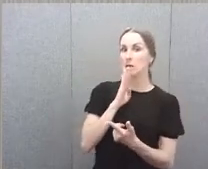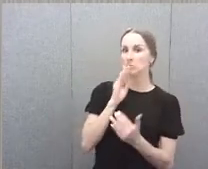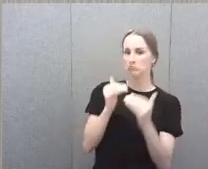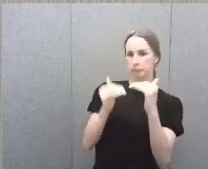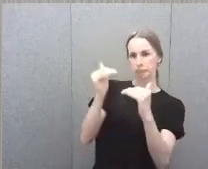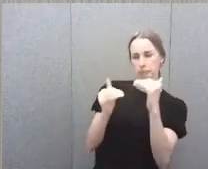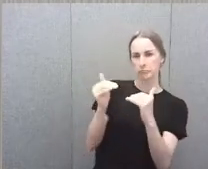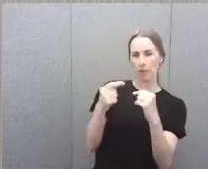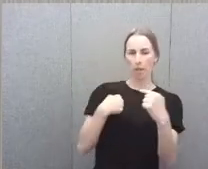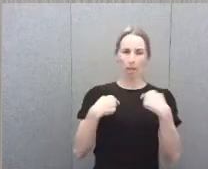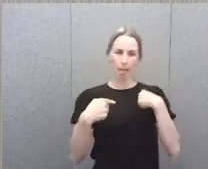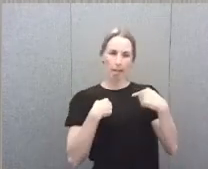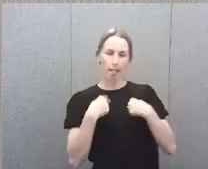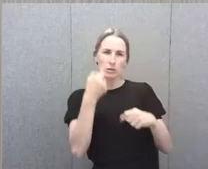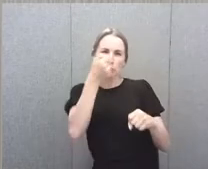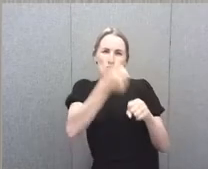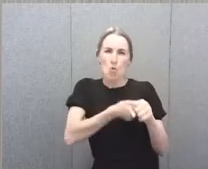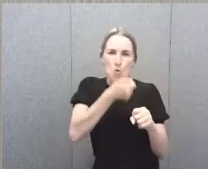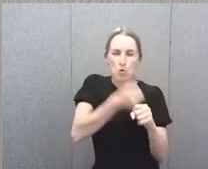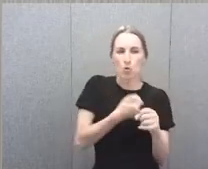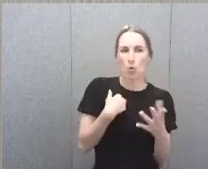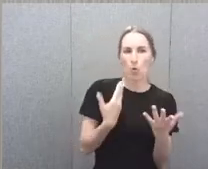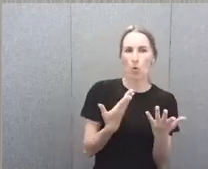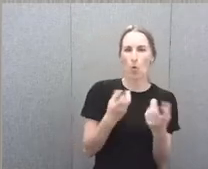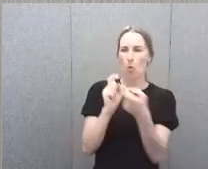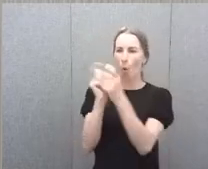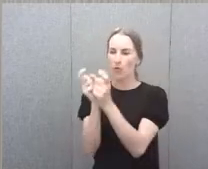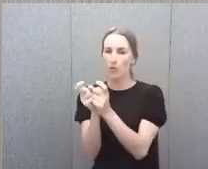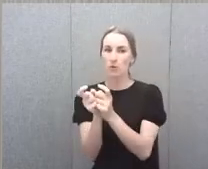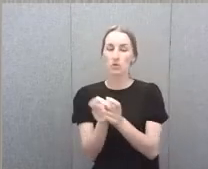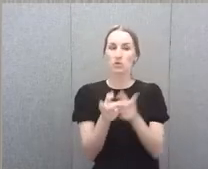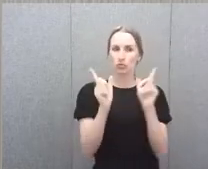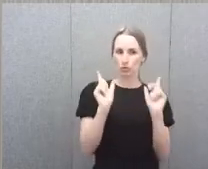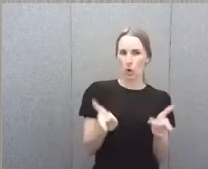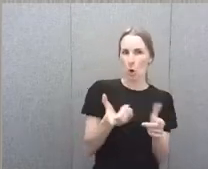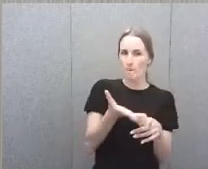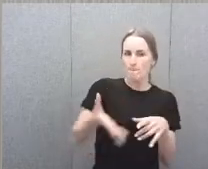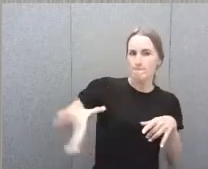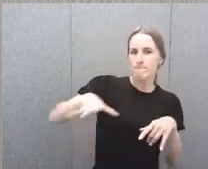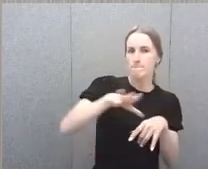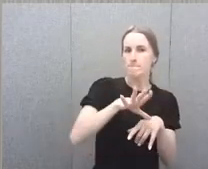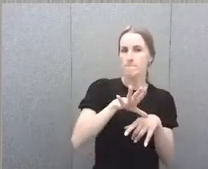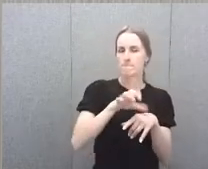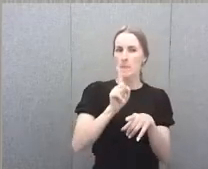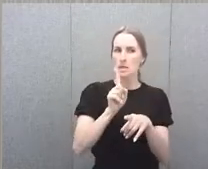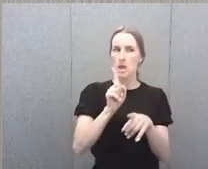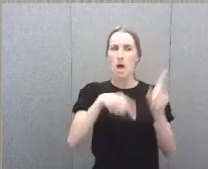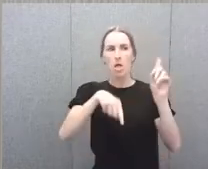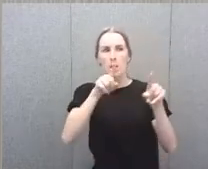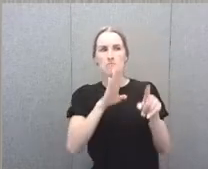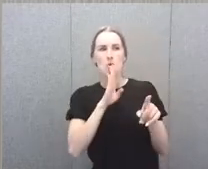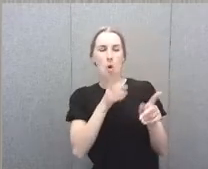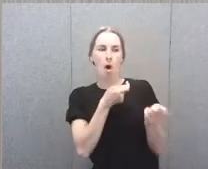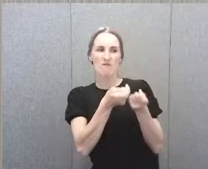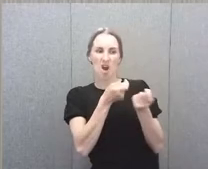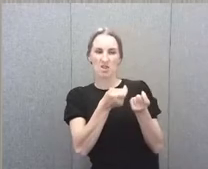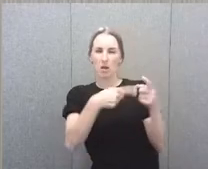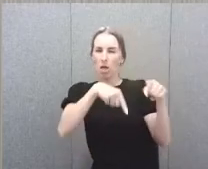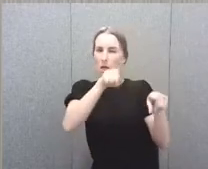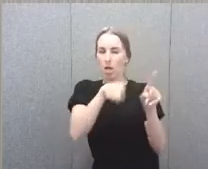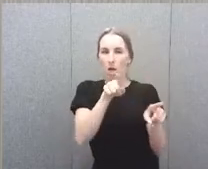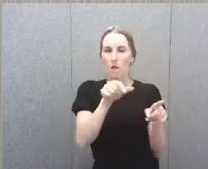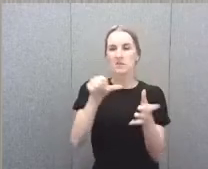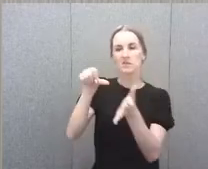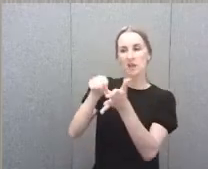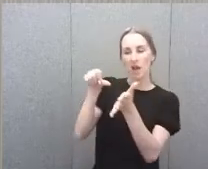от насилия и вооруженных конфликтов. Достаточно редко все еще можно видеть, что женщины руководят или хотя